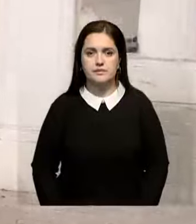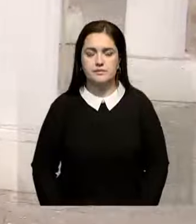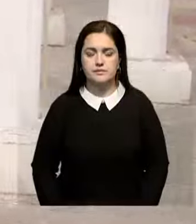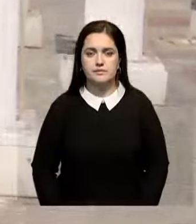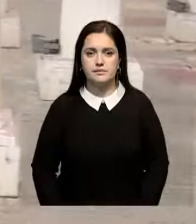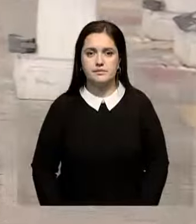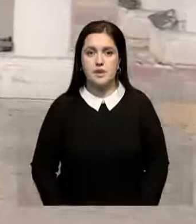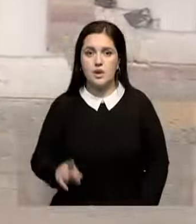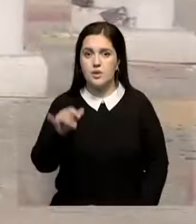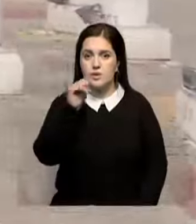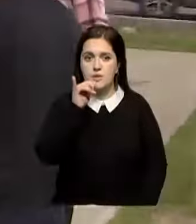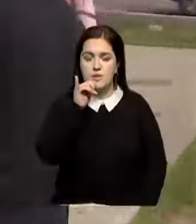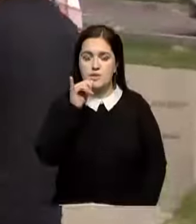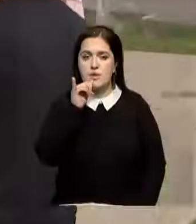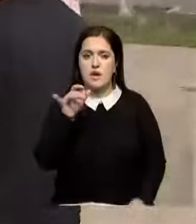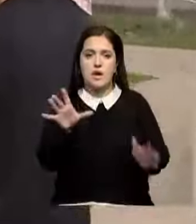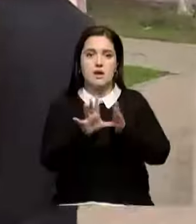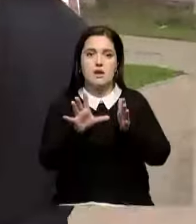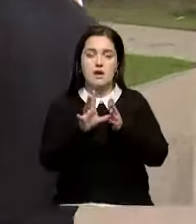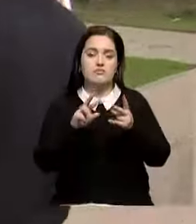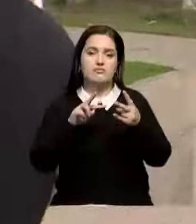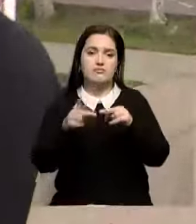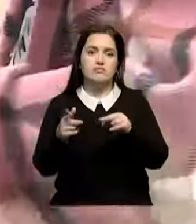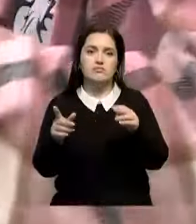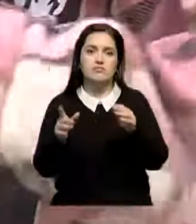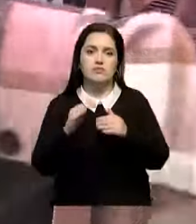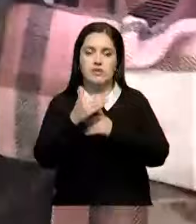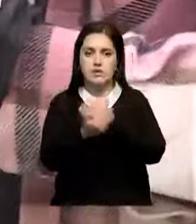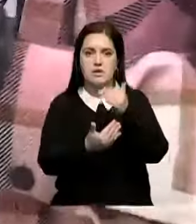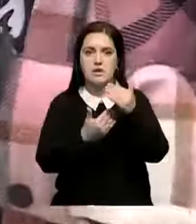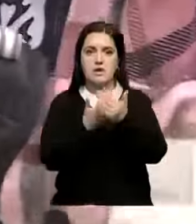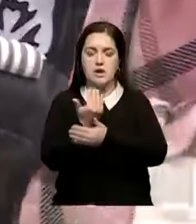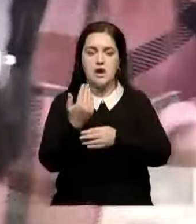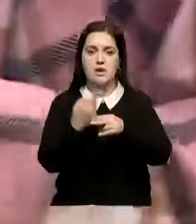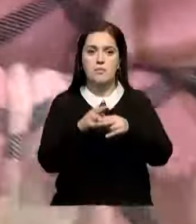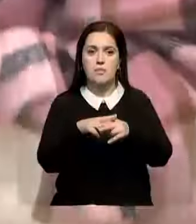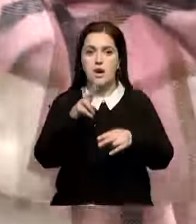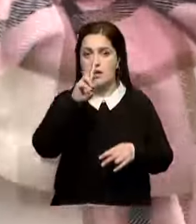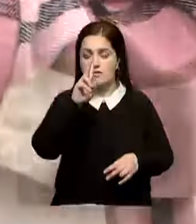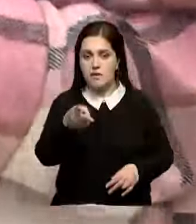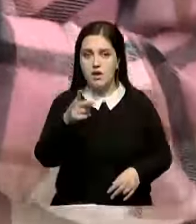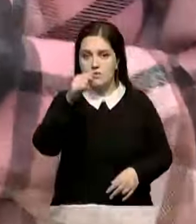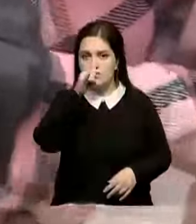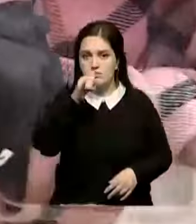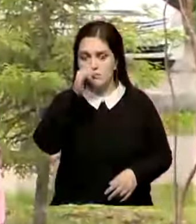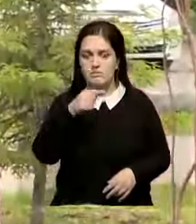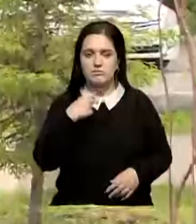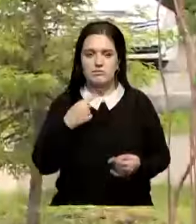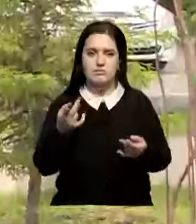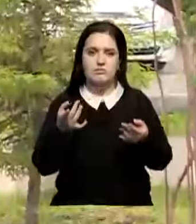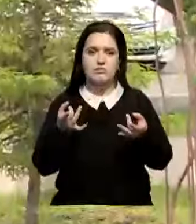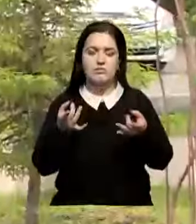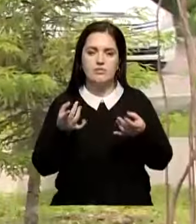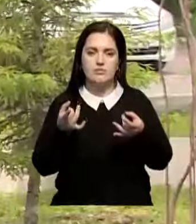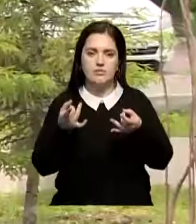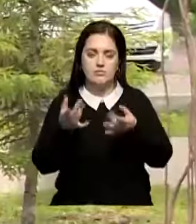Свой вейп на перчатки для единоборств сегодня обменял 21-летний Асыл Мурсалим. Говорит, 2 года не мог избавиться от вредной привычки,